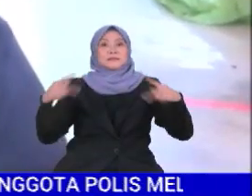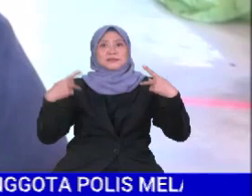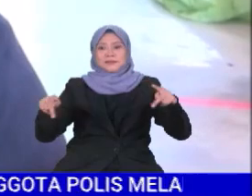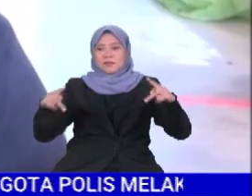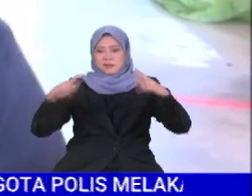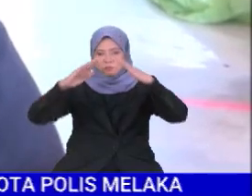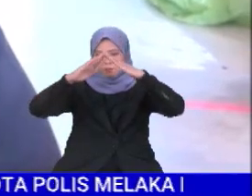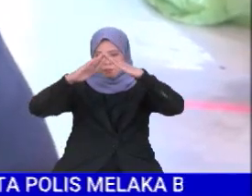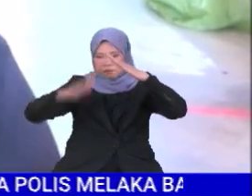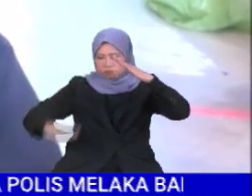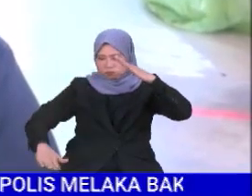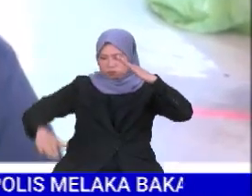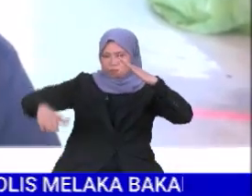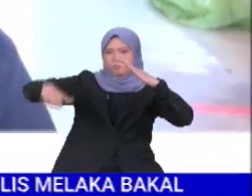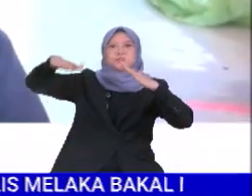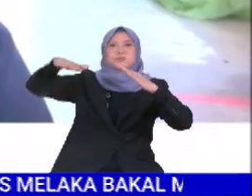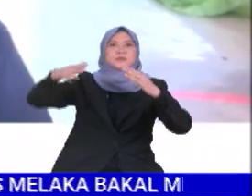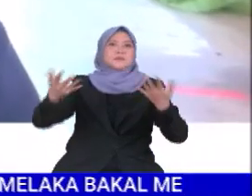juga.